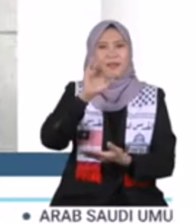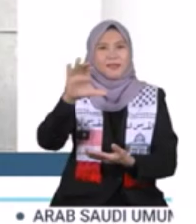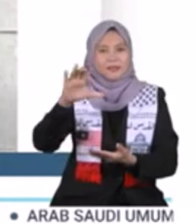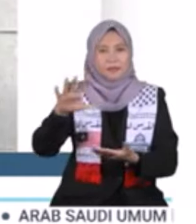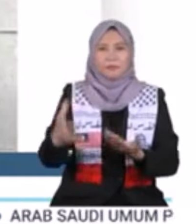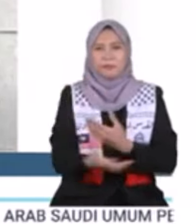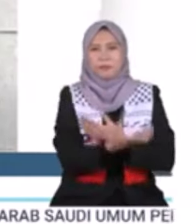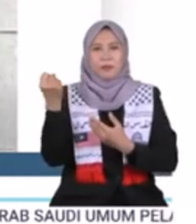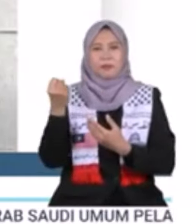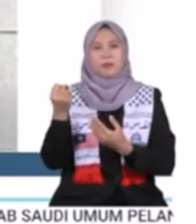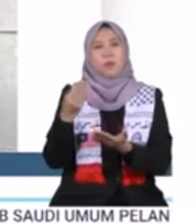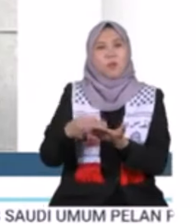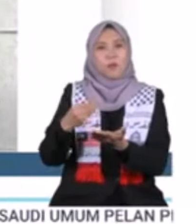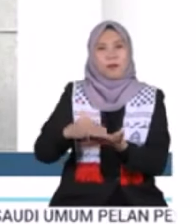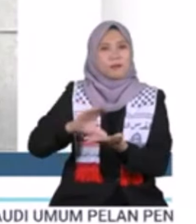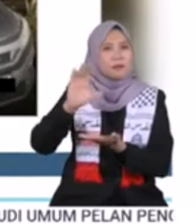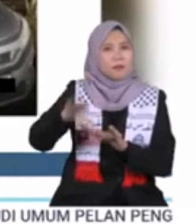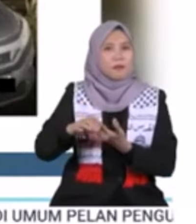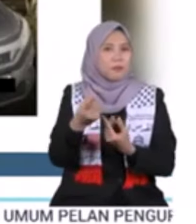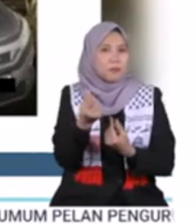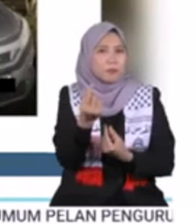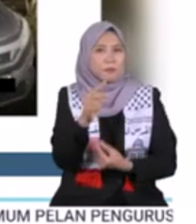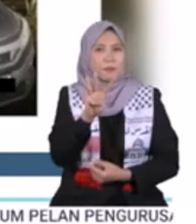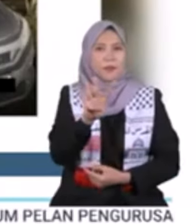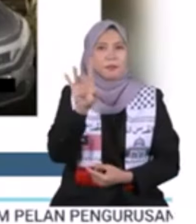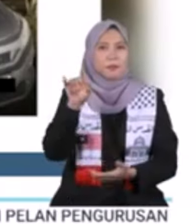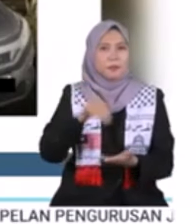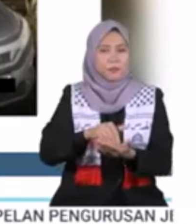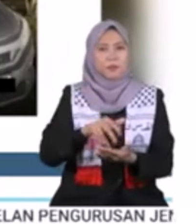dirampas. Turut dirampas wang tunai berjumlah